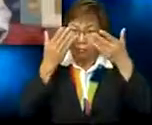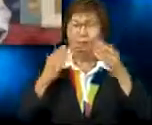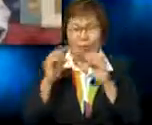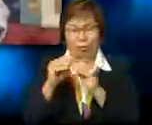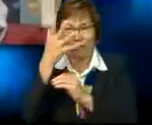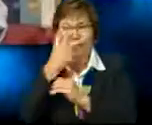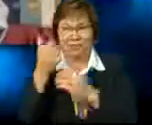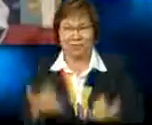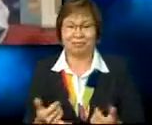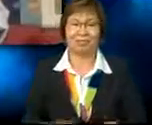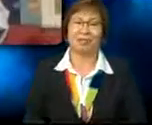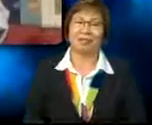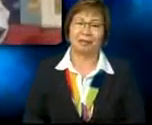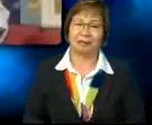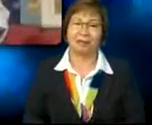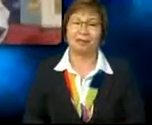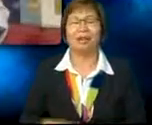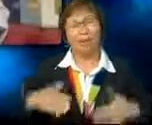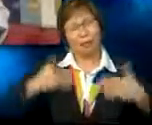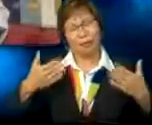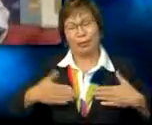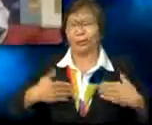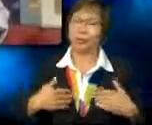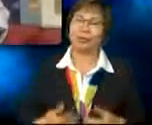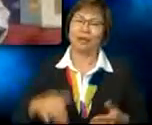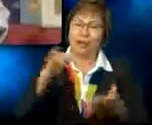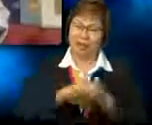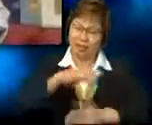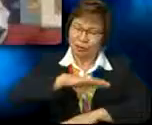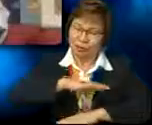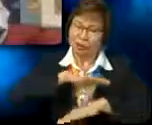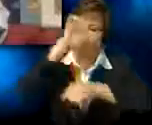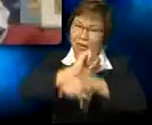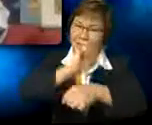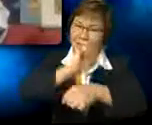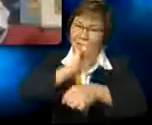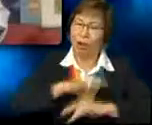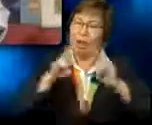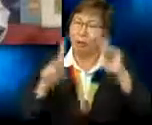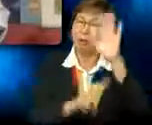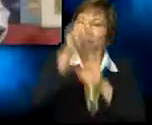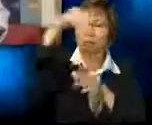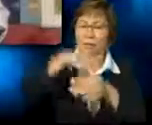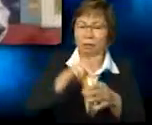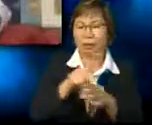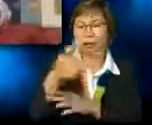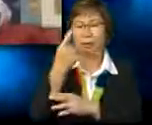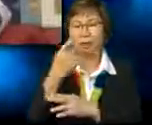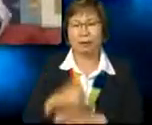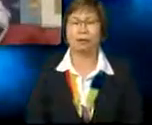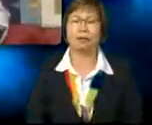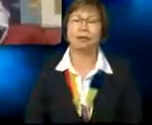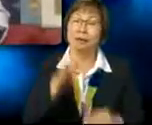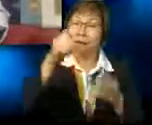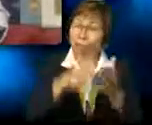kacak ya, dan beliau amat suka hati. Jadi inilah memberi kepuasan kerja amat tinggi dalam pakar mata.